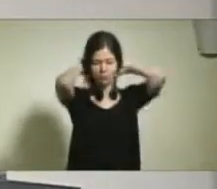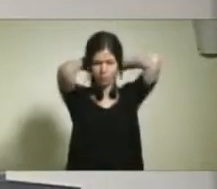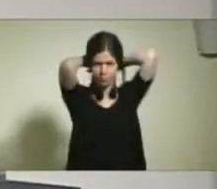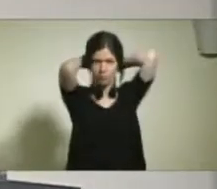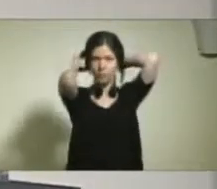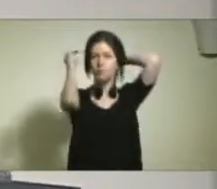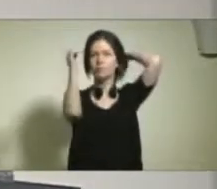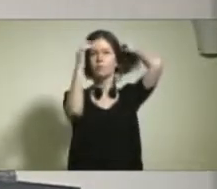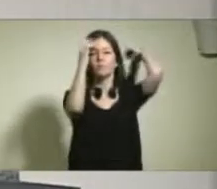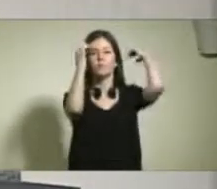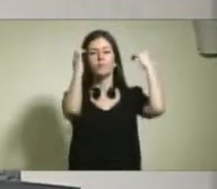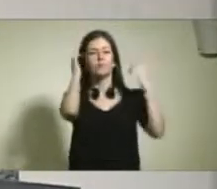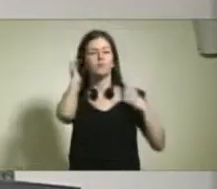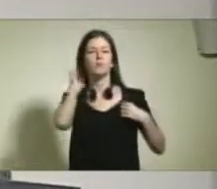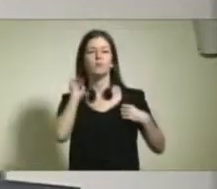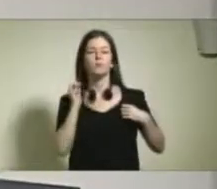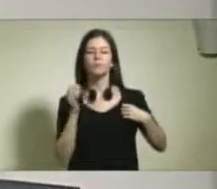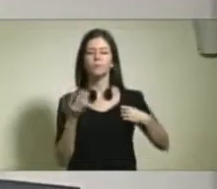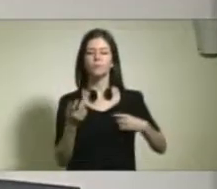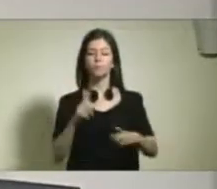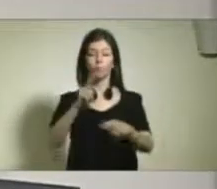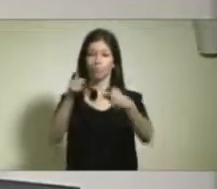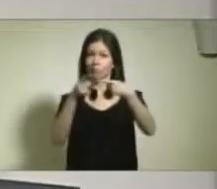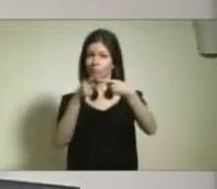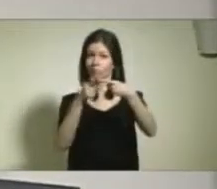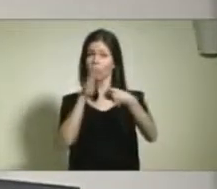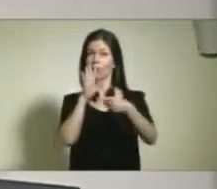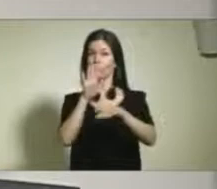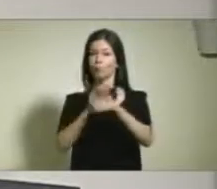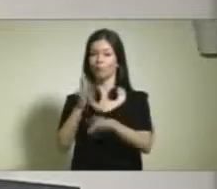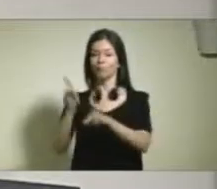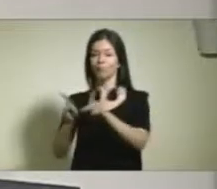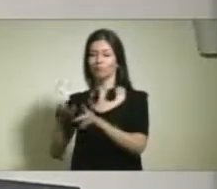Donc sur les citoyens... pardon.